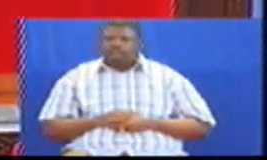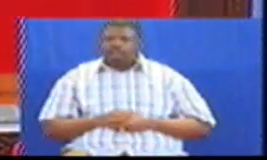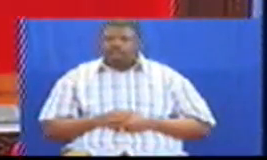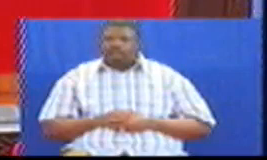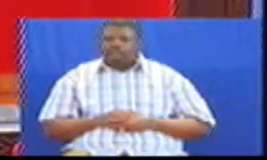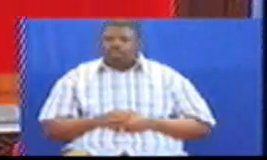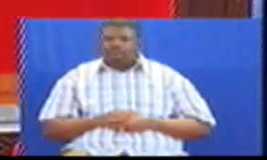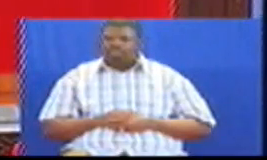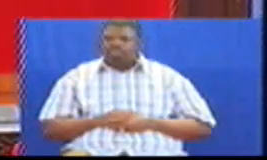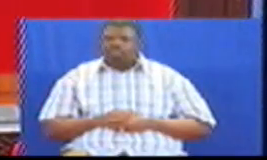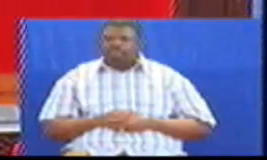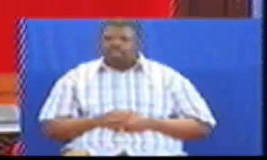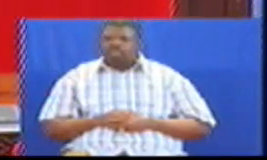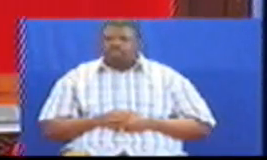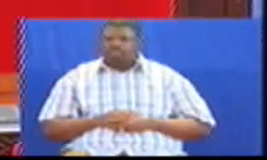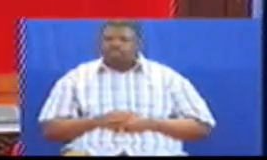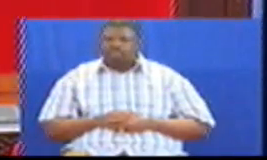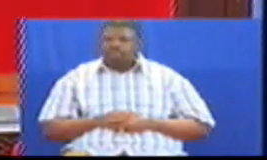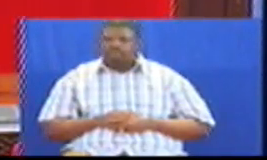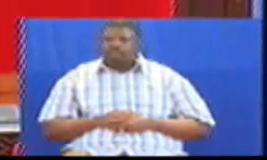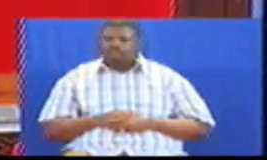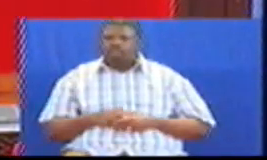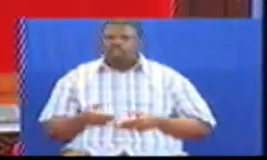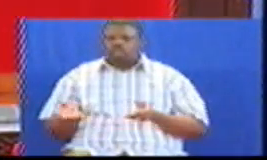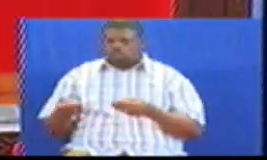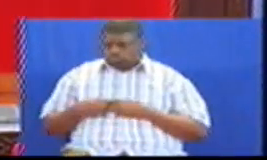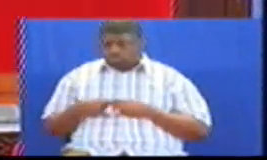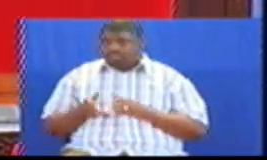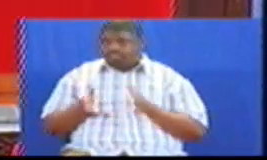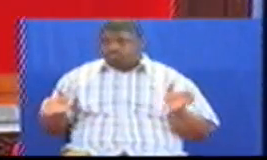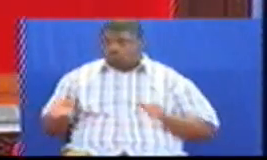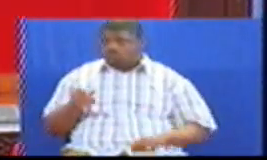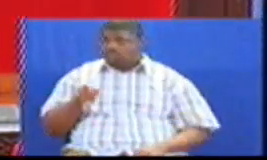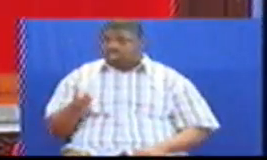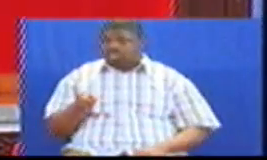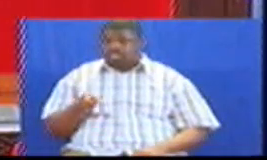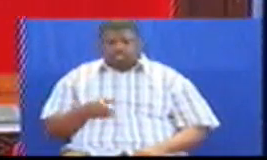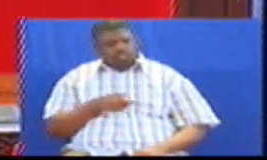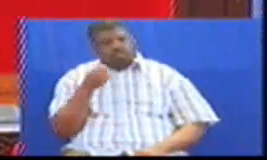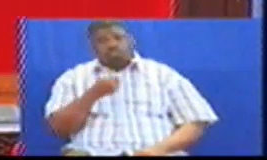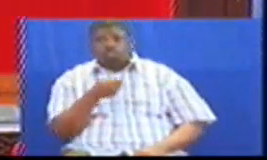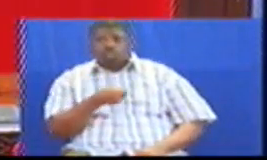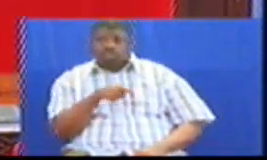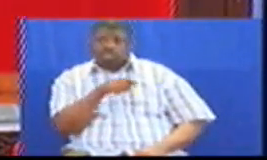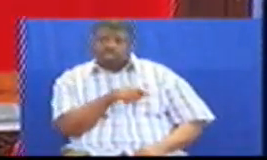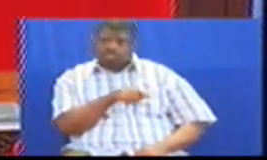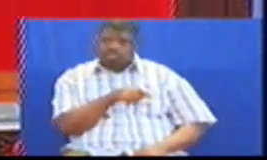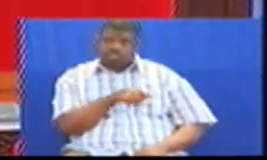Baada ya hapo, Mheshimiwa Speaker, nichukue fursa hii pia kumpongeza sana